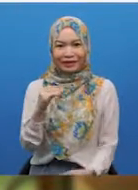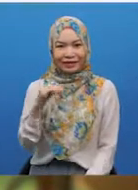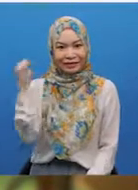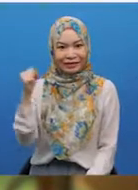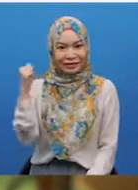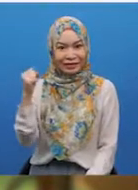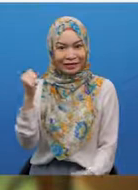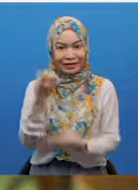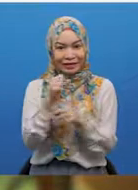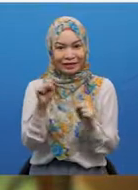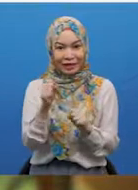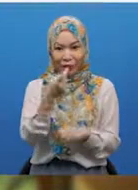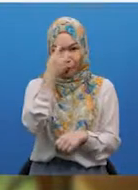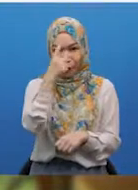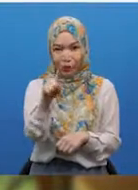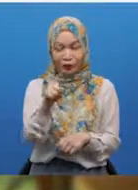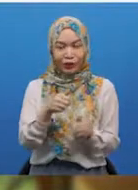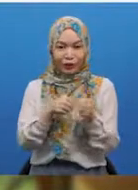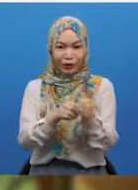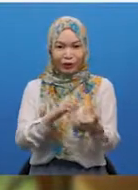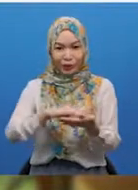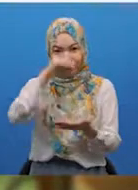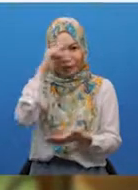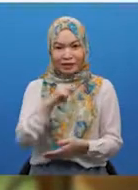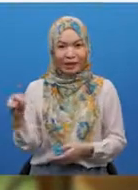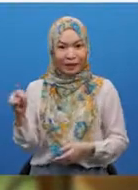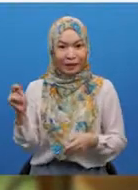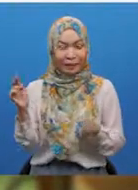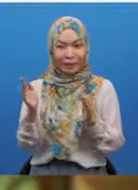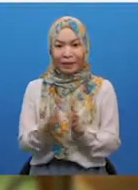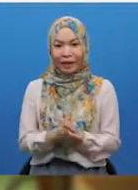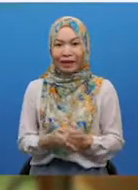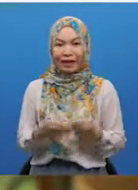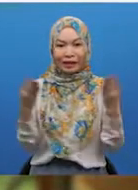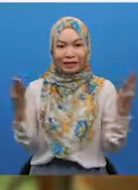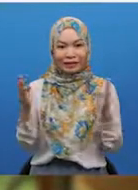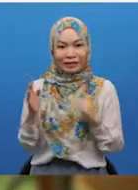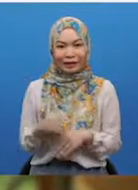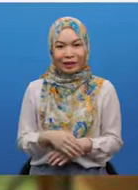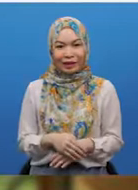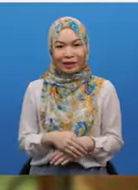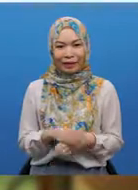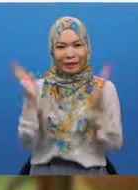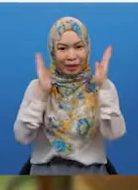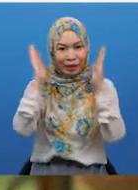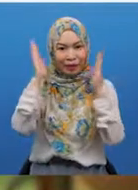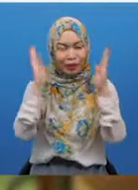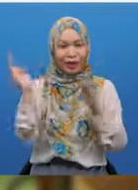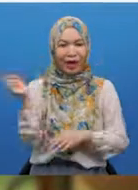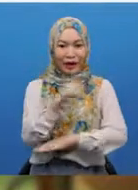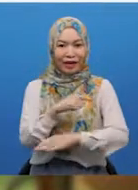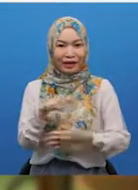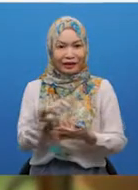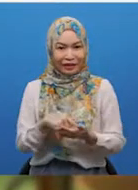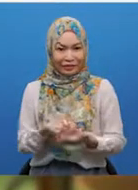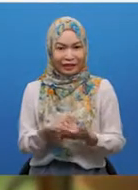bersedia untuk mengikuti pembelajaran Bahasa Melayu semester 3. Saya,